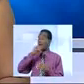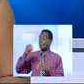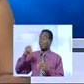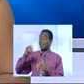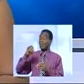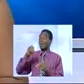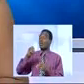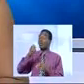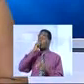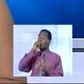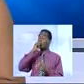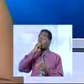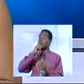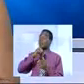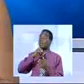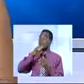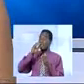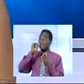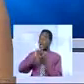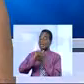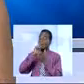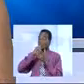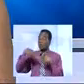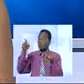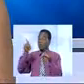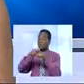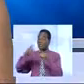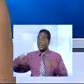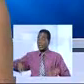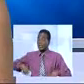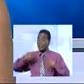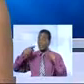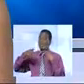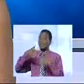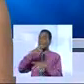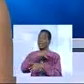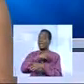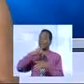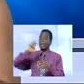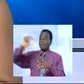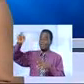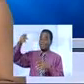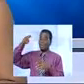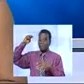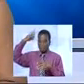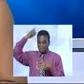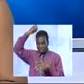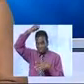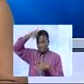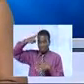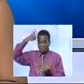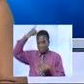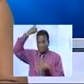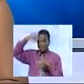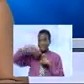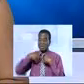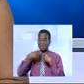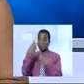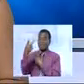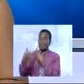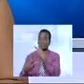vie. C'est justement dans ce cadre que le premier ministre Daniel Kablan-Duncan a visité le